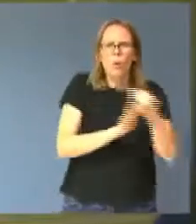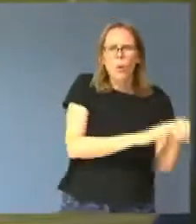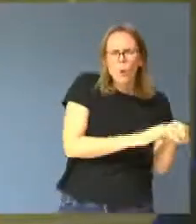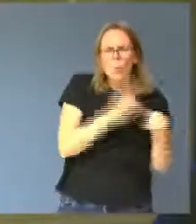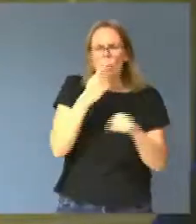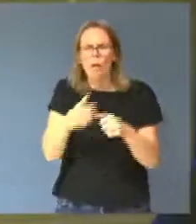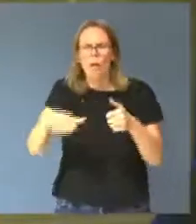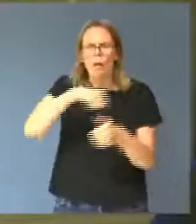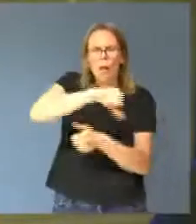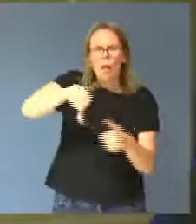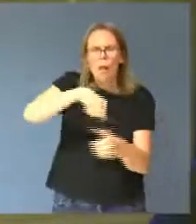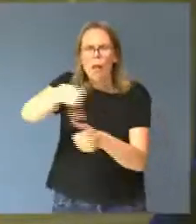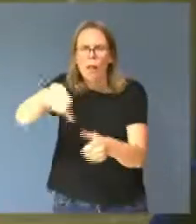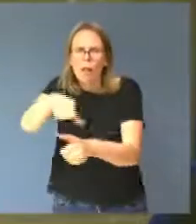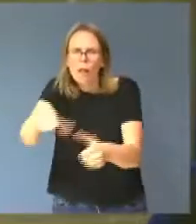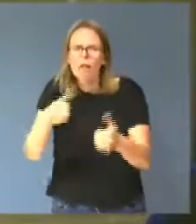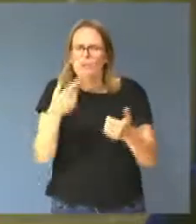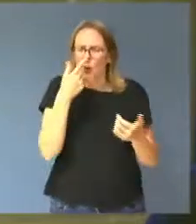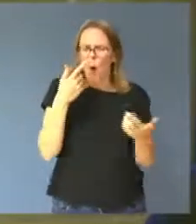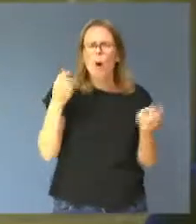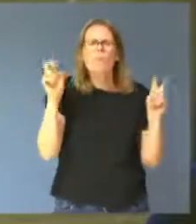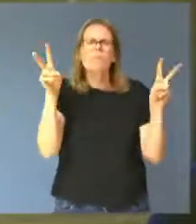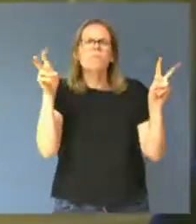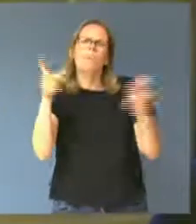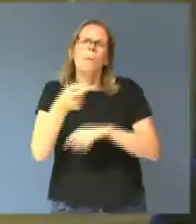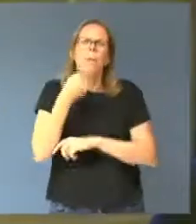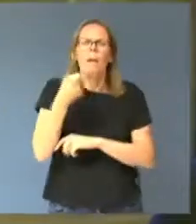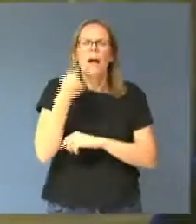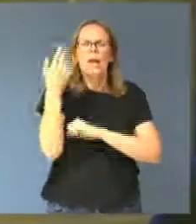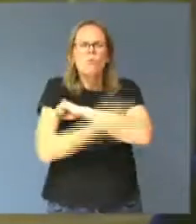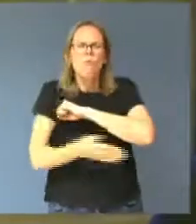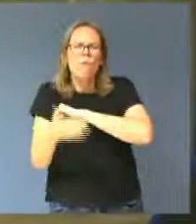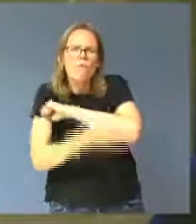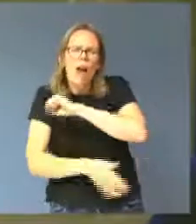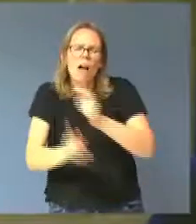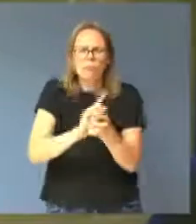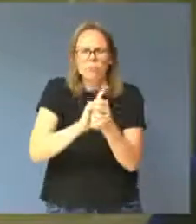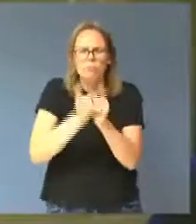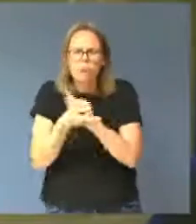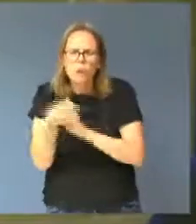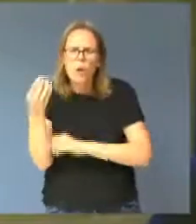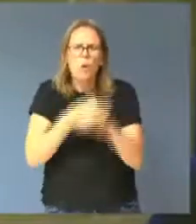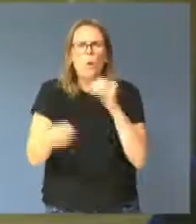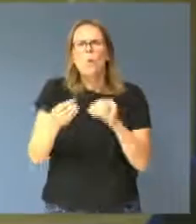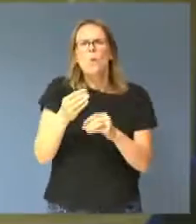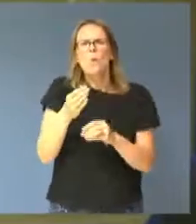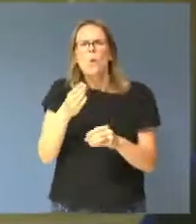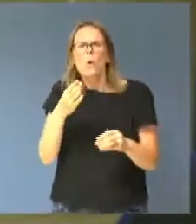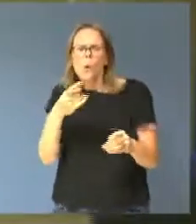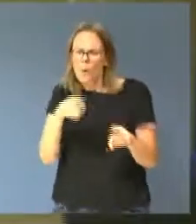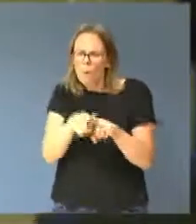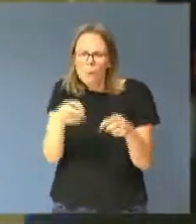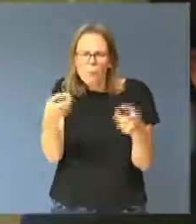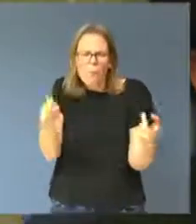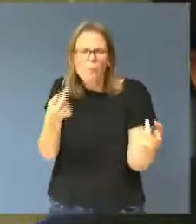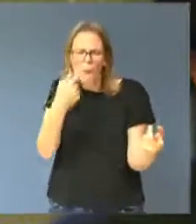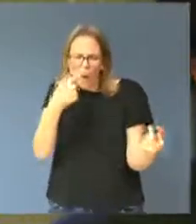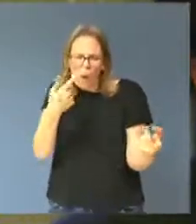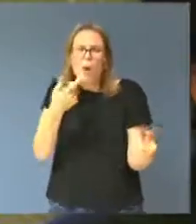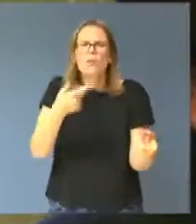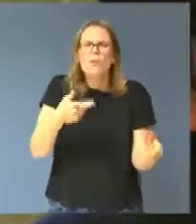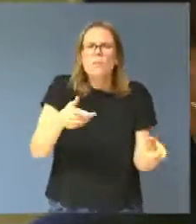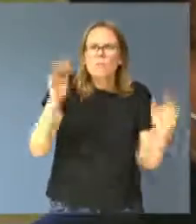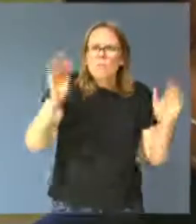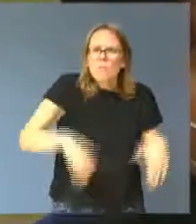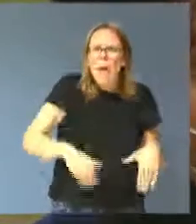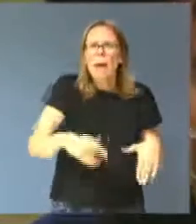à Fréjus, Marine Le Pen a parlé d'ensauvagement et même de retour à la barbarie. Il y a bien un retour à la barbarie quand on voit un certain Habib à Reims tabasser à coups de pied, y compris